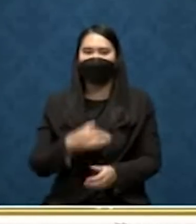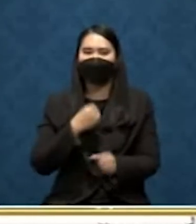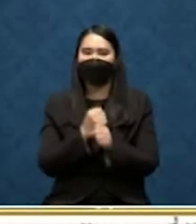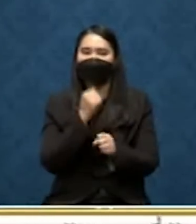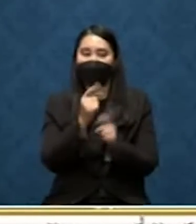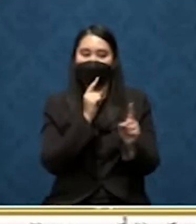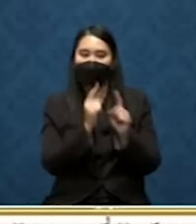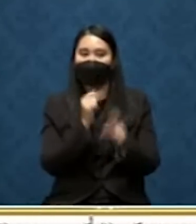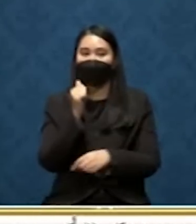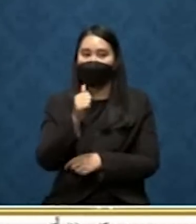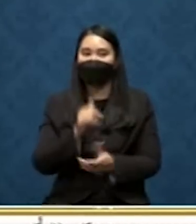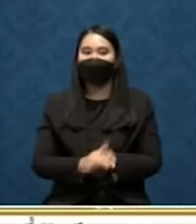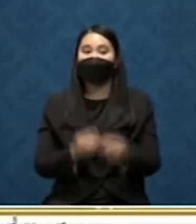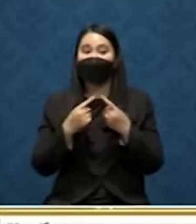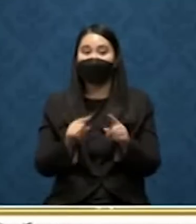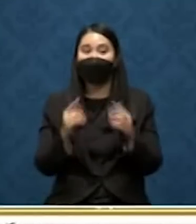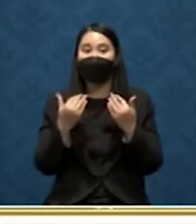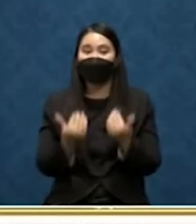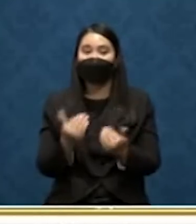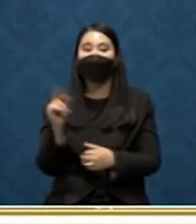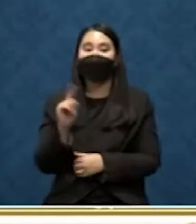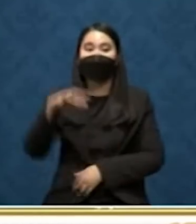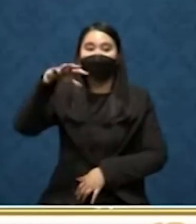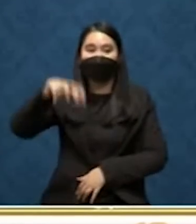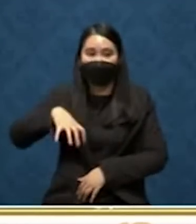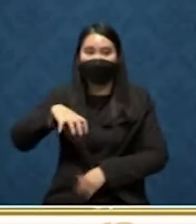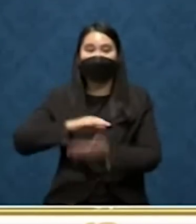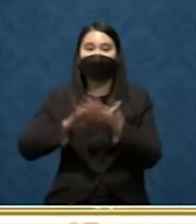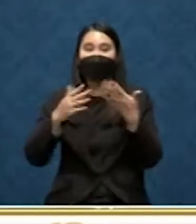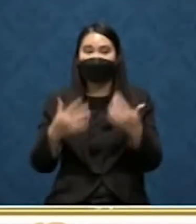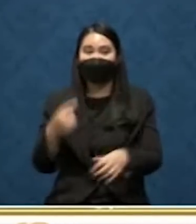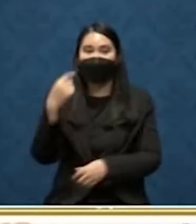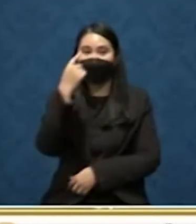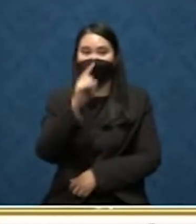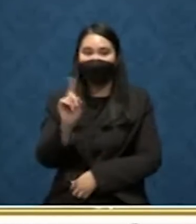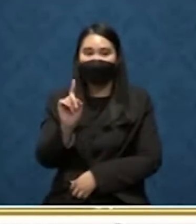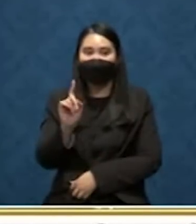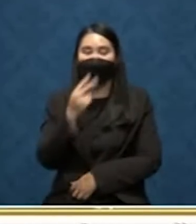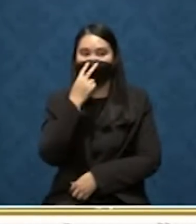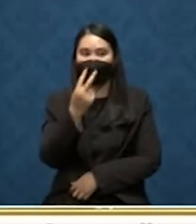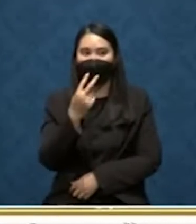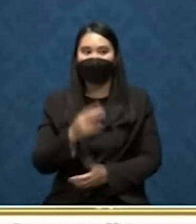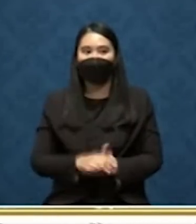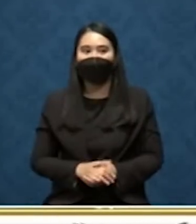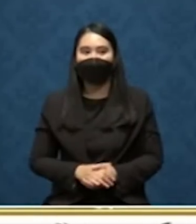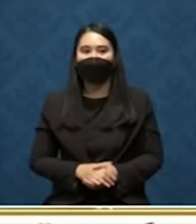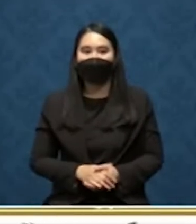้แต่ประเด elf คือแล้ปจจุบันนี้ตึกนี้สร้างเสร็จแล้วหน้าตาเป็อยางไรไปดภพราชสครับ